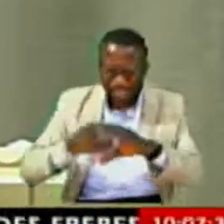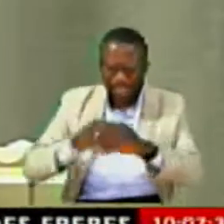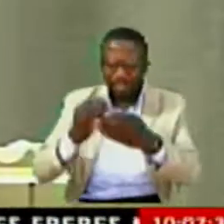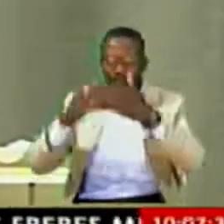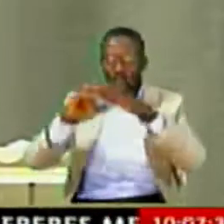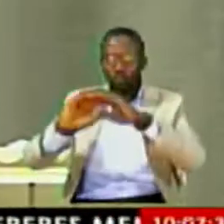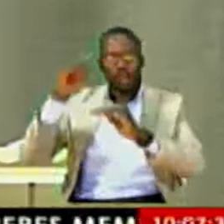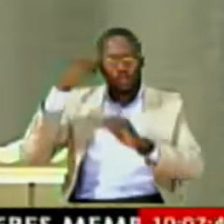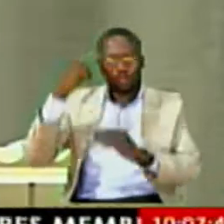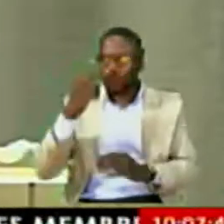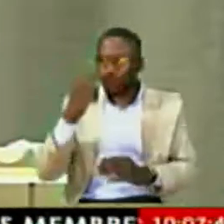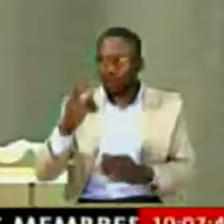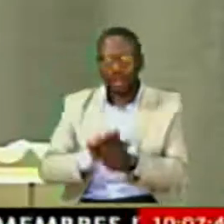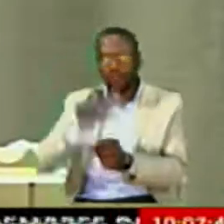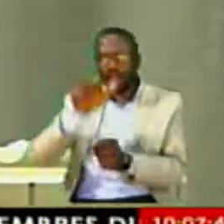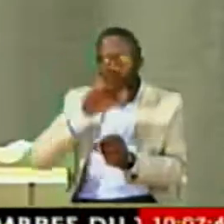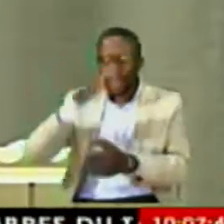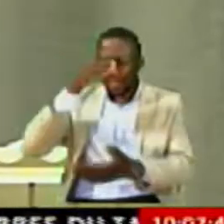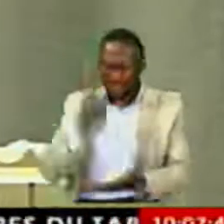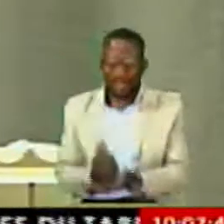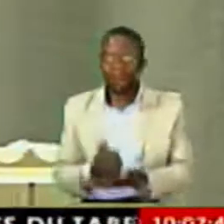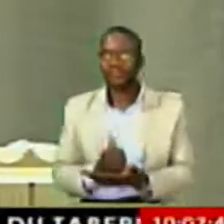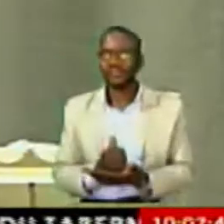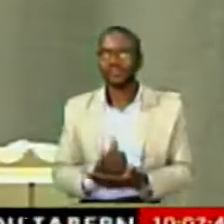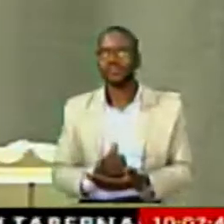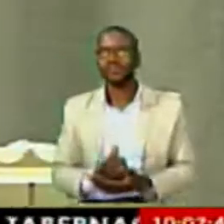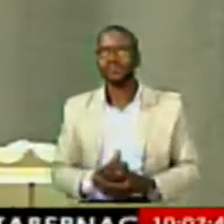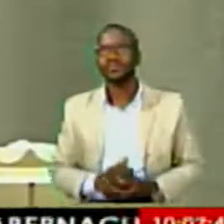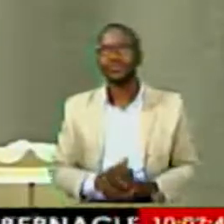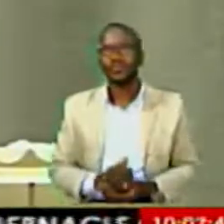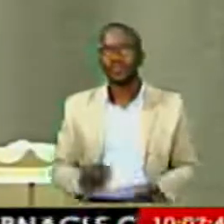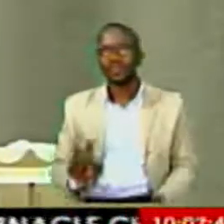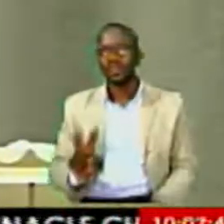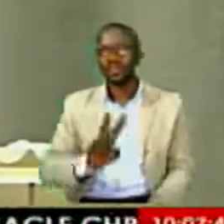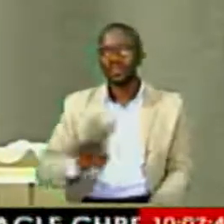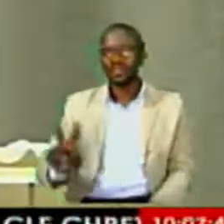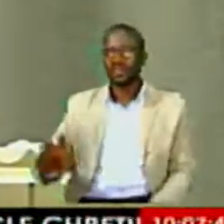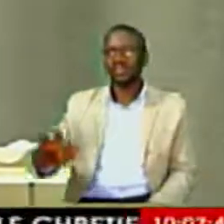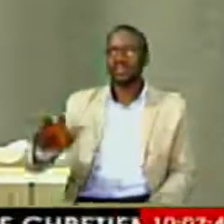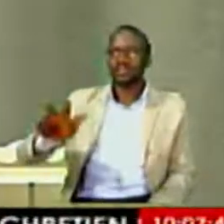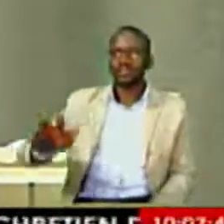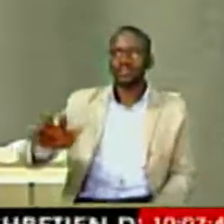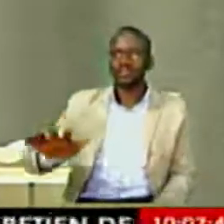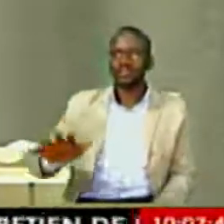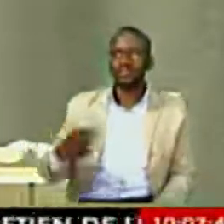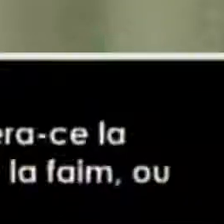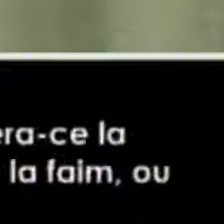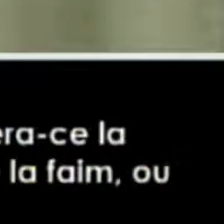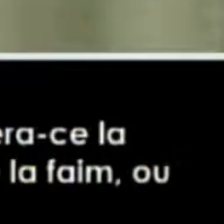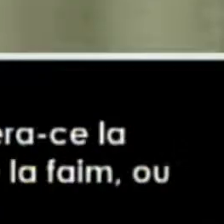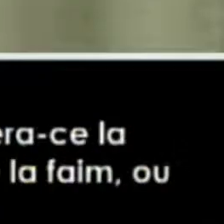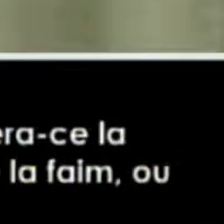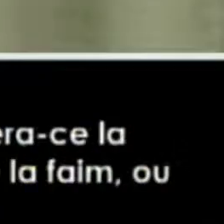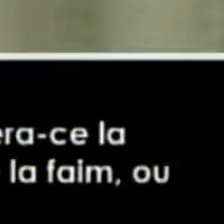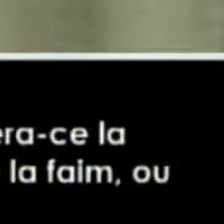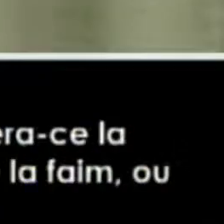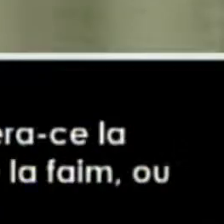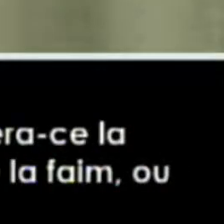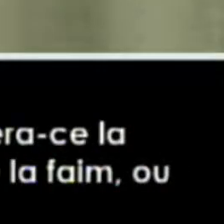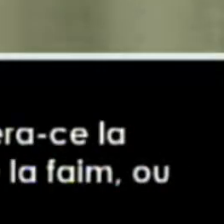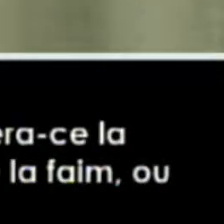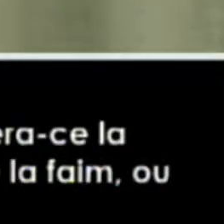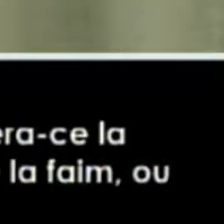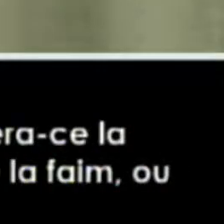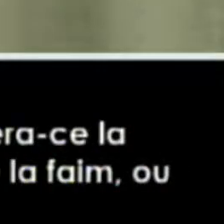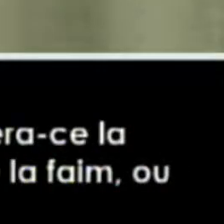glory. Amen. Amen. Et 35, nous lisons. 35, we are reading. Qui nous séparera de l'amour de Christ? Who shall